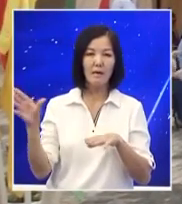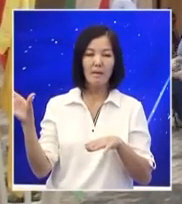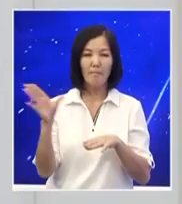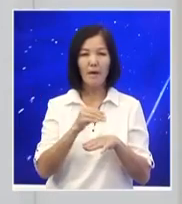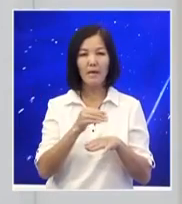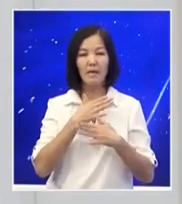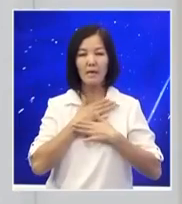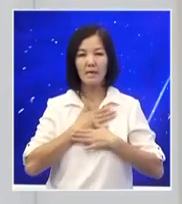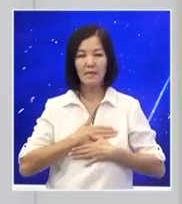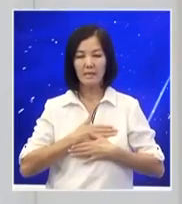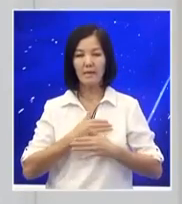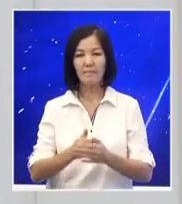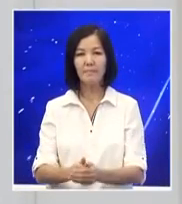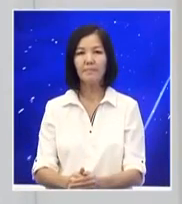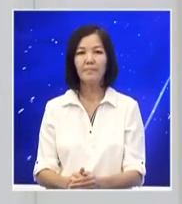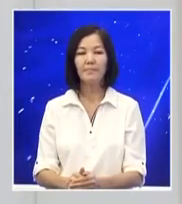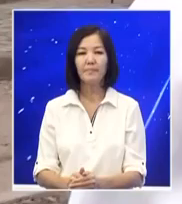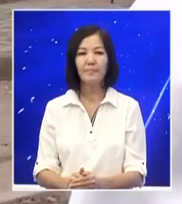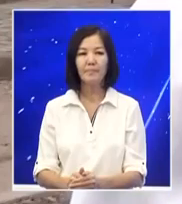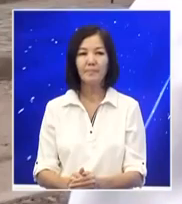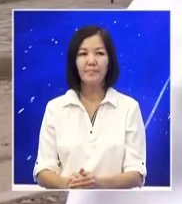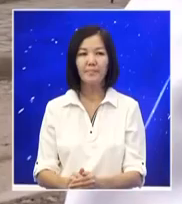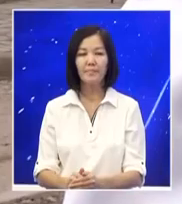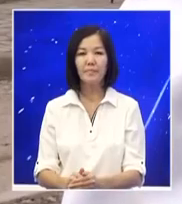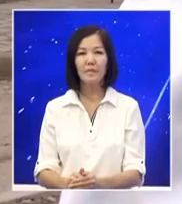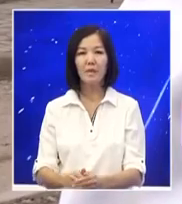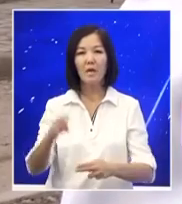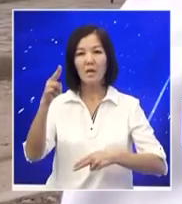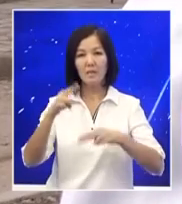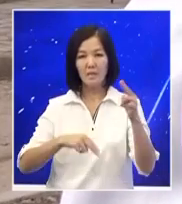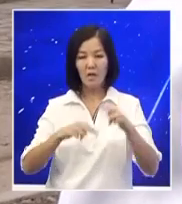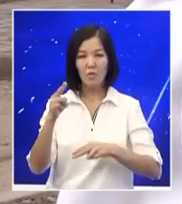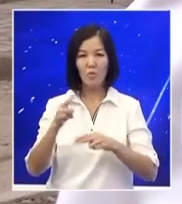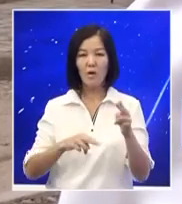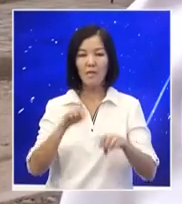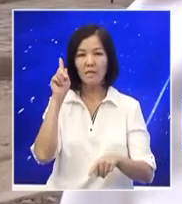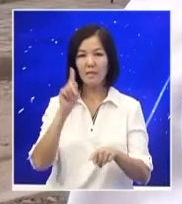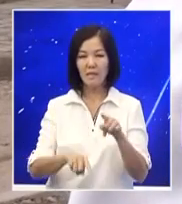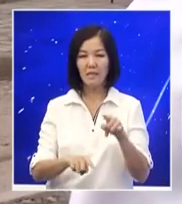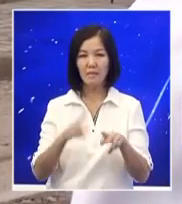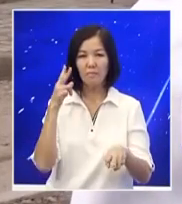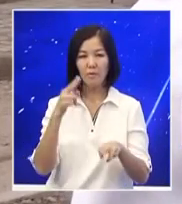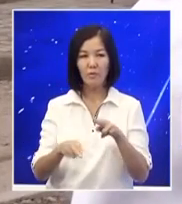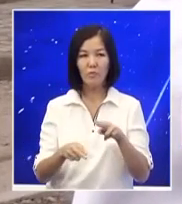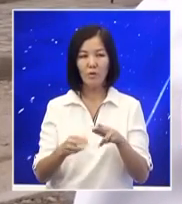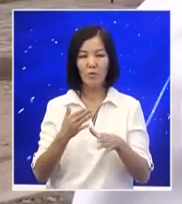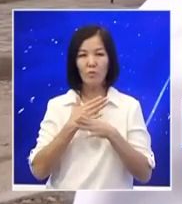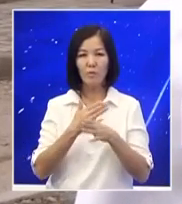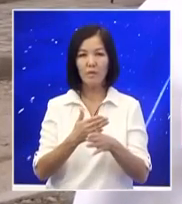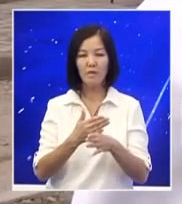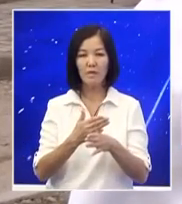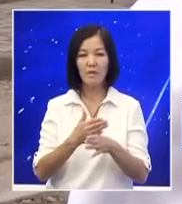ашып, ағайынның қуанышын еселеді. Осыны салуға тіпті қысқа мерзім ішінде бітуіне дейін көмектесіп